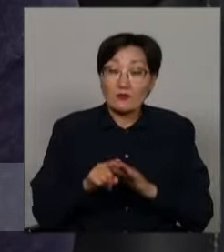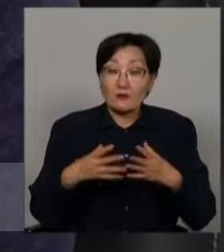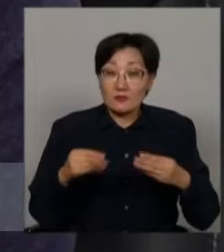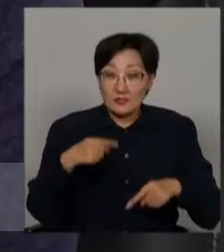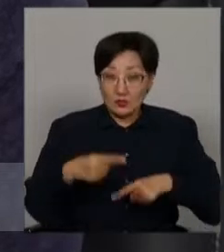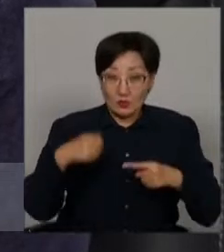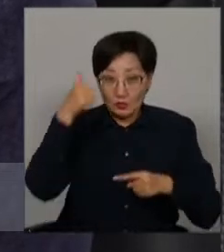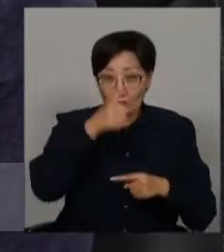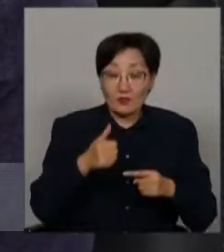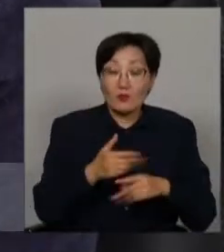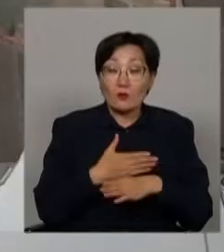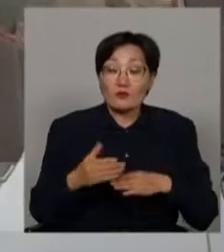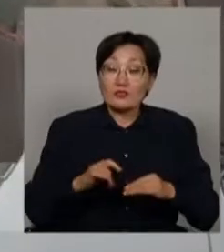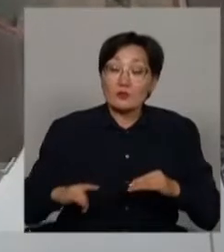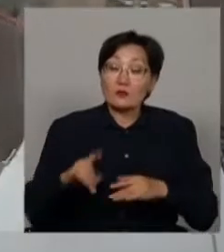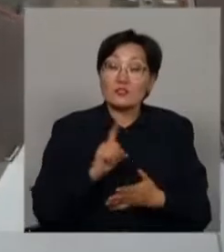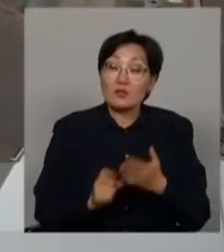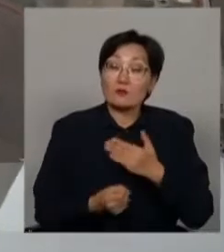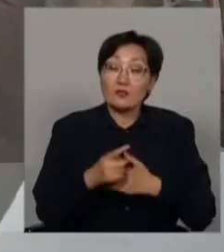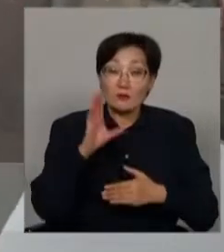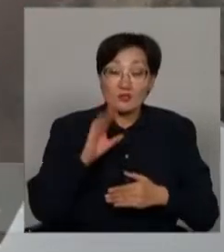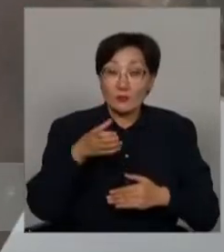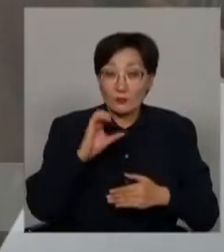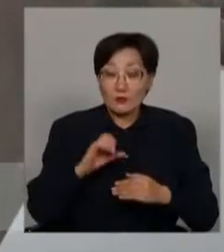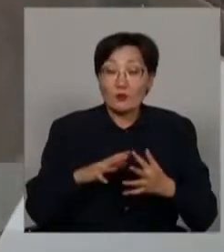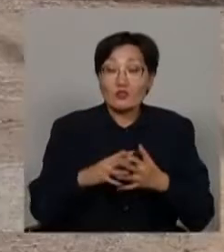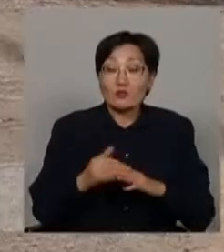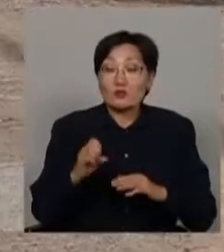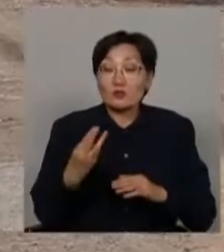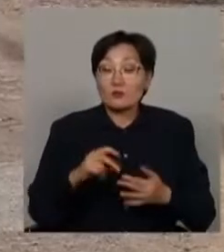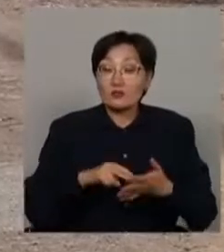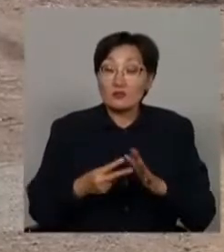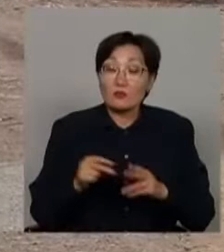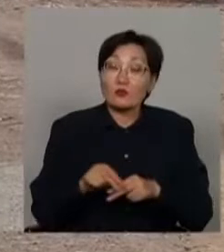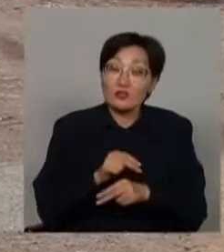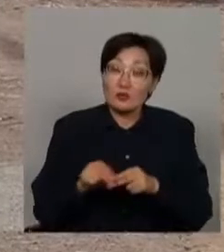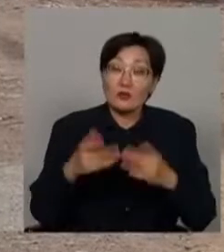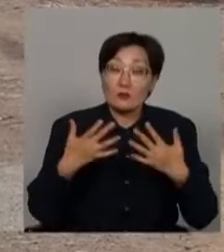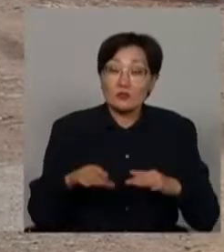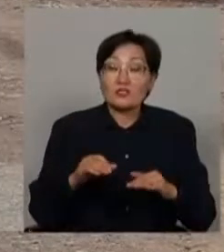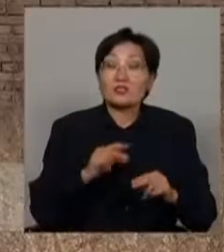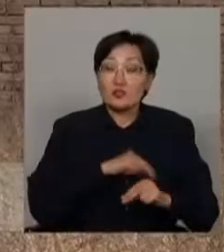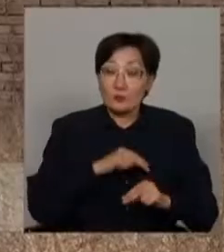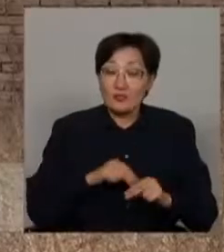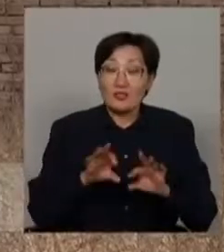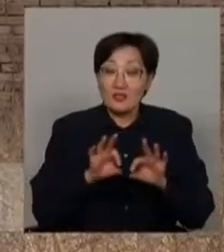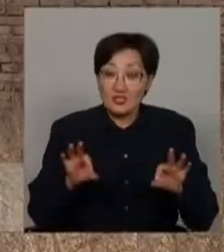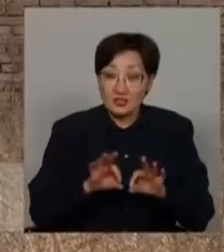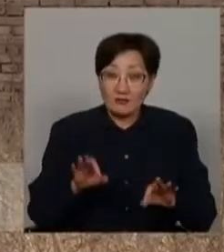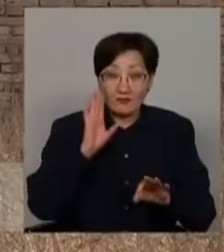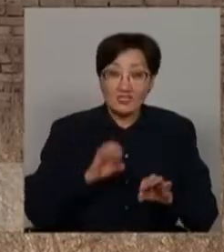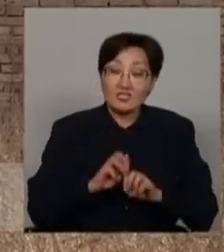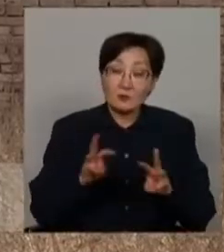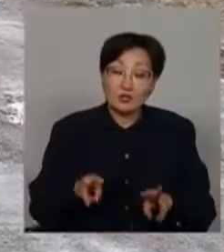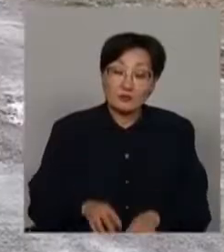следующего года. После в районе должна появиться питьевая вода. Также в поселке Узнагаш планируют реконструкцию уже действующих сетей водоснабжения.